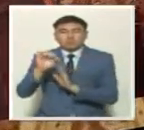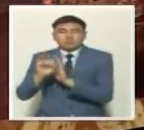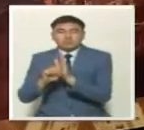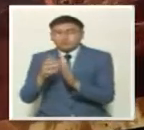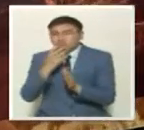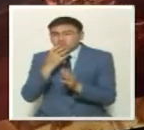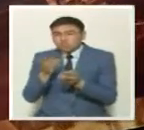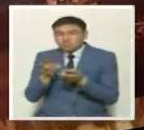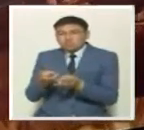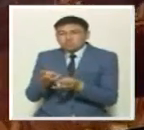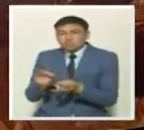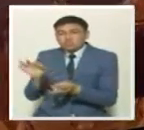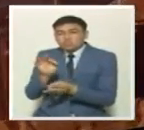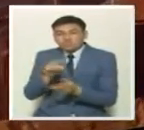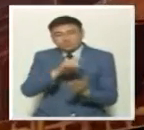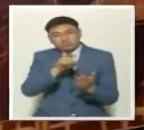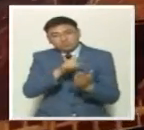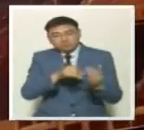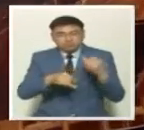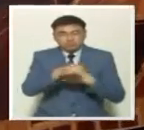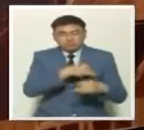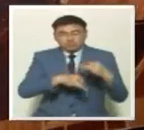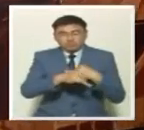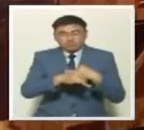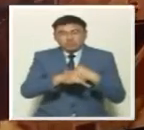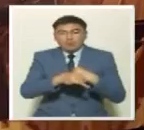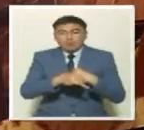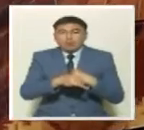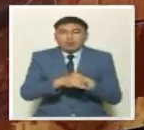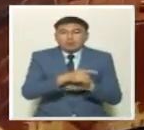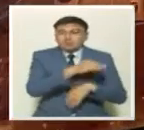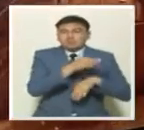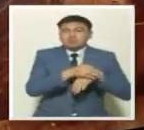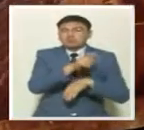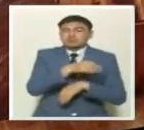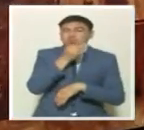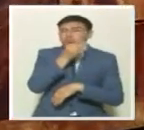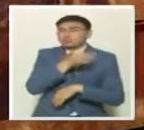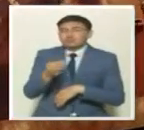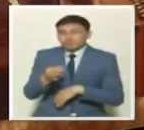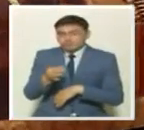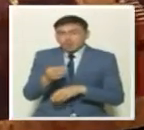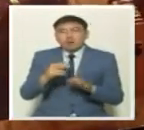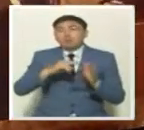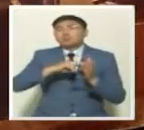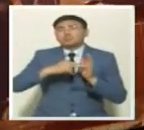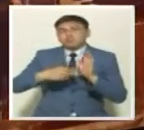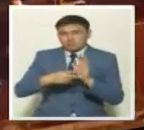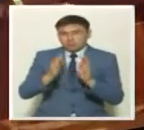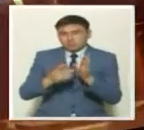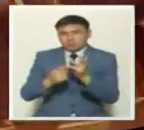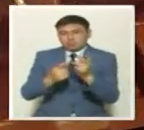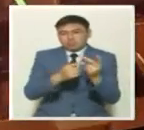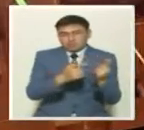Руководитель управления энергетики и жилищно-коммунального хозяйства Бердыбек Картбаев сообщил, что к предстоящему отопительному сезону планируется подготовить ряд